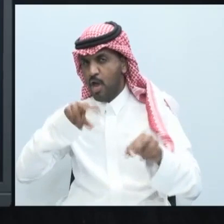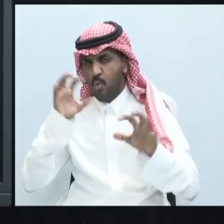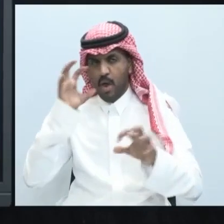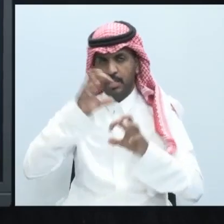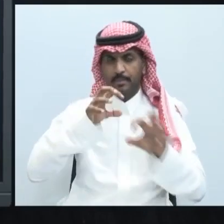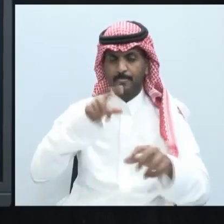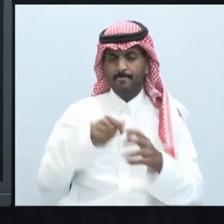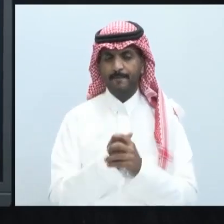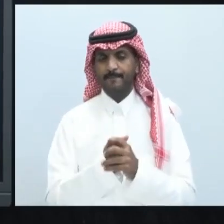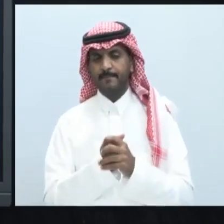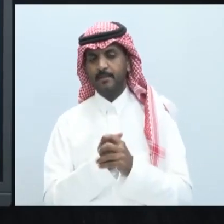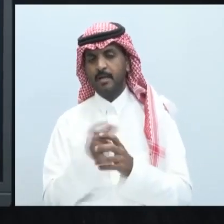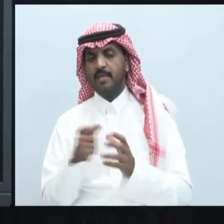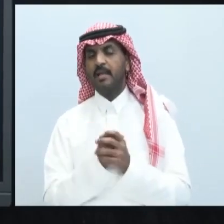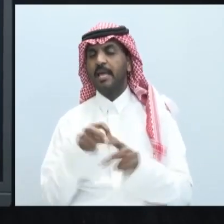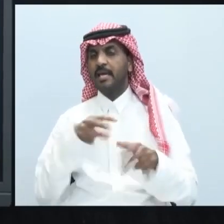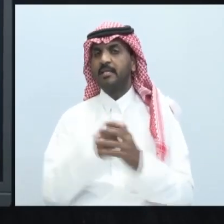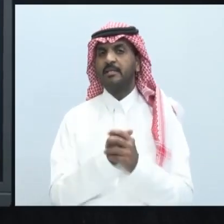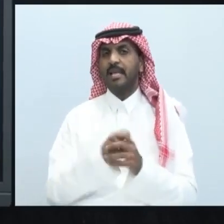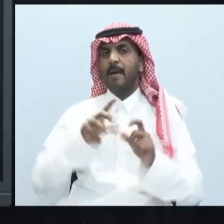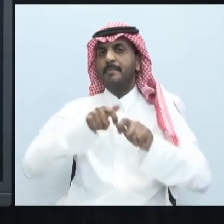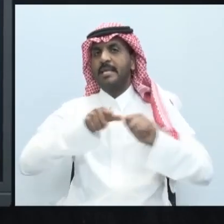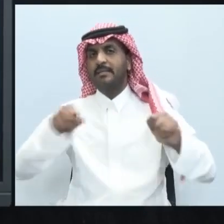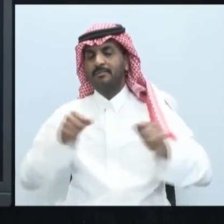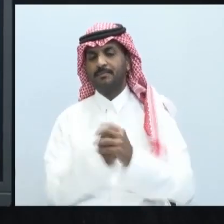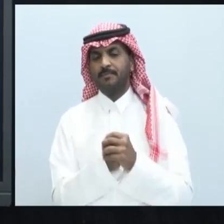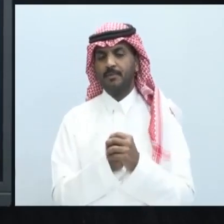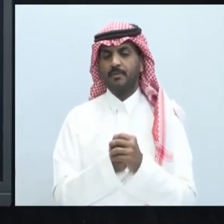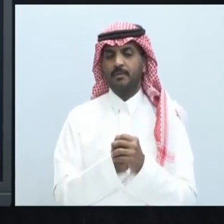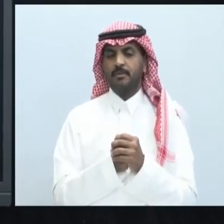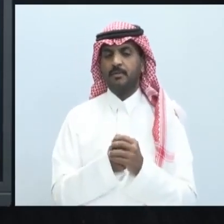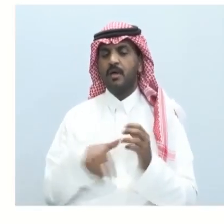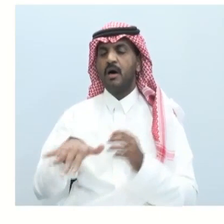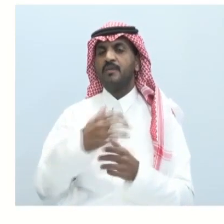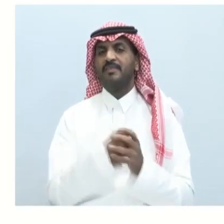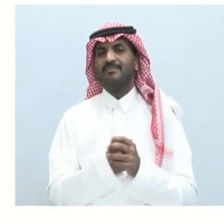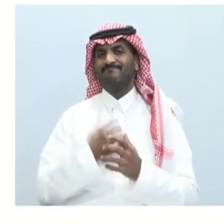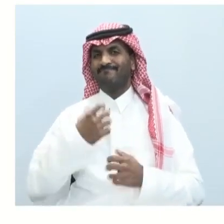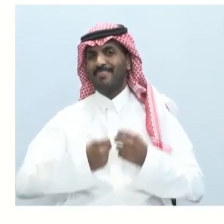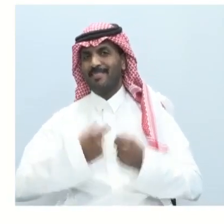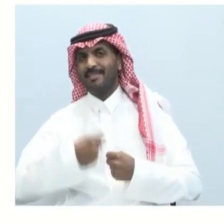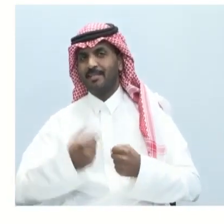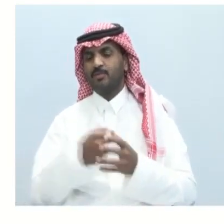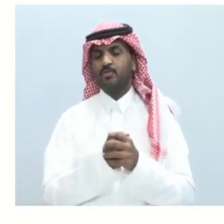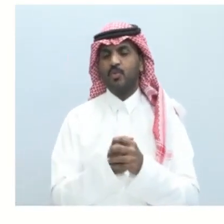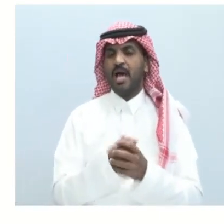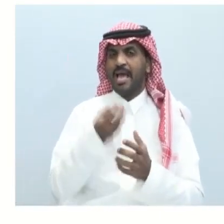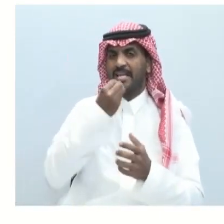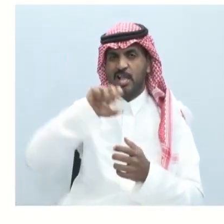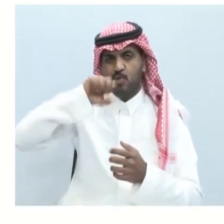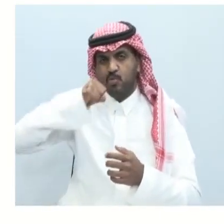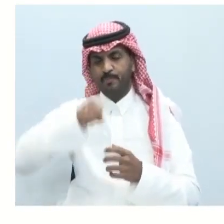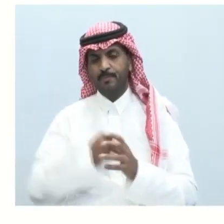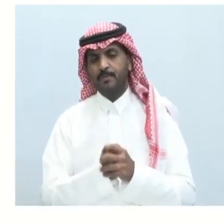هذا الكائن الحي ينتمي الى شعبه الحبليات ثم ينتمي الى طائفه الثدييات ثم ينتمي الى رتبه اكلات اللحوم